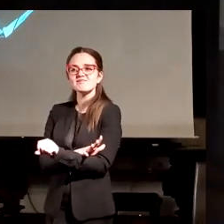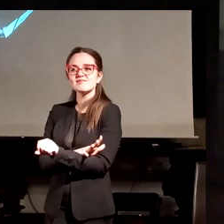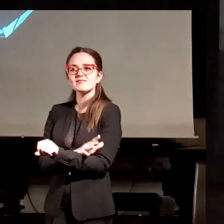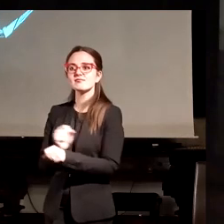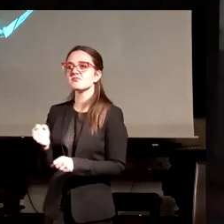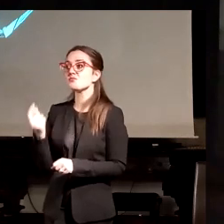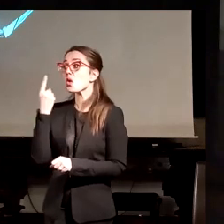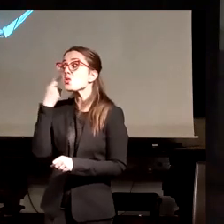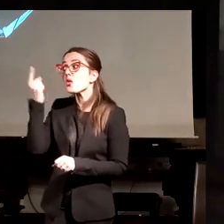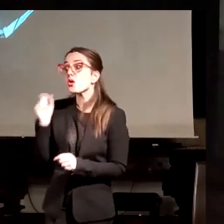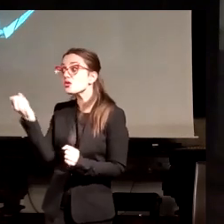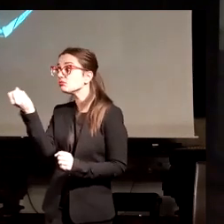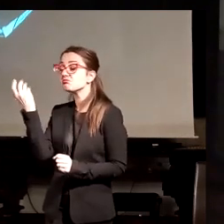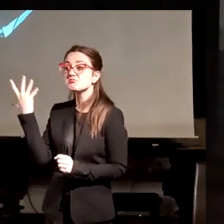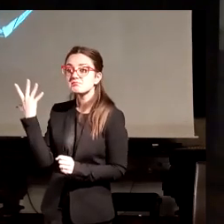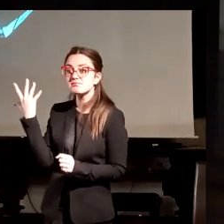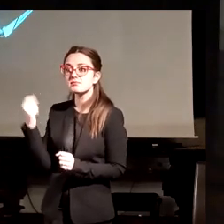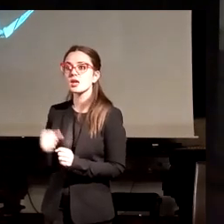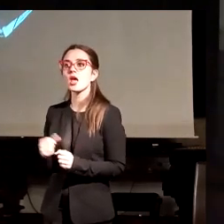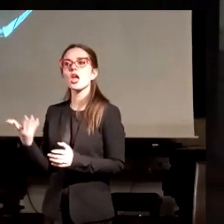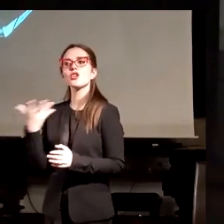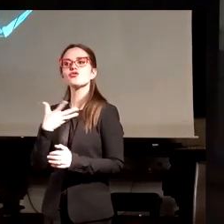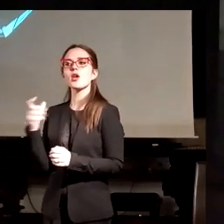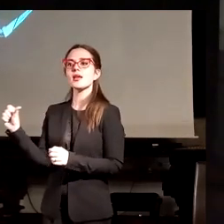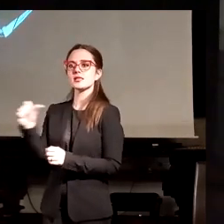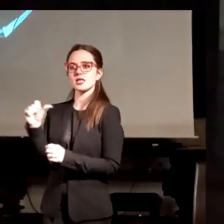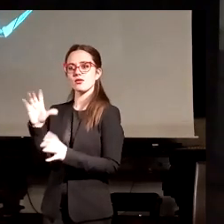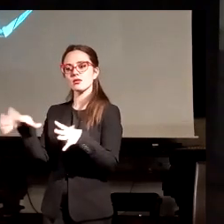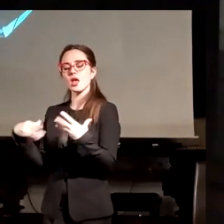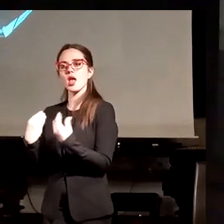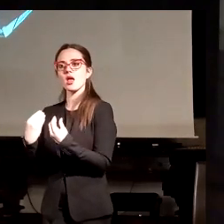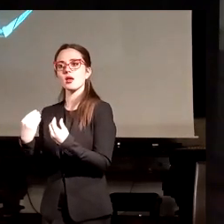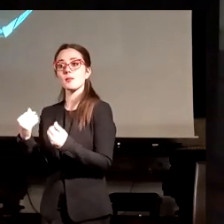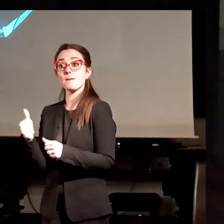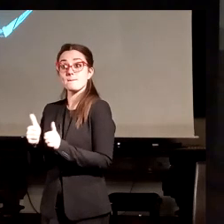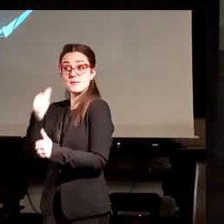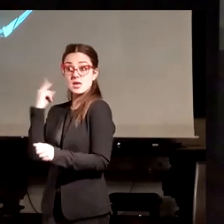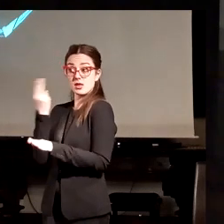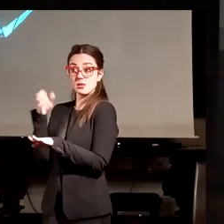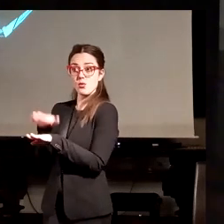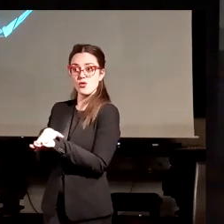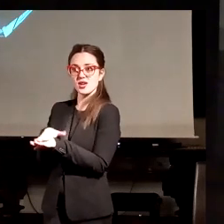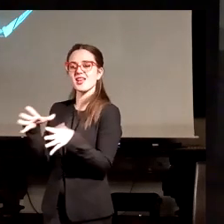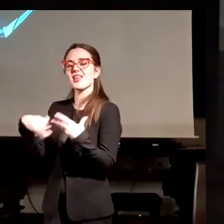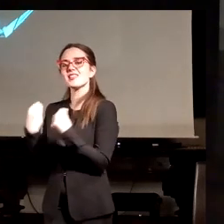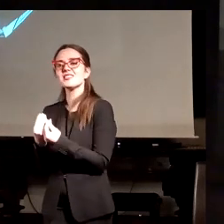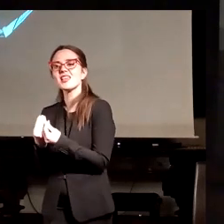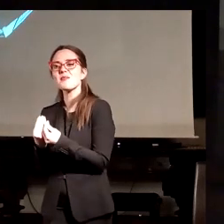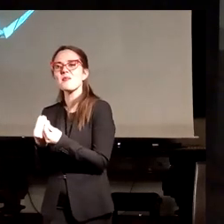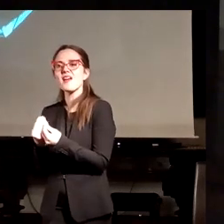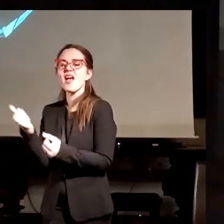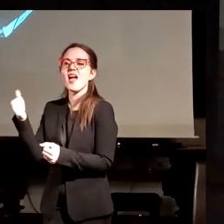per di stevenson un anno prima della morte a samoa con la moglie e le figlie di